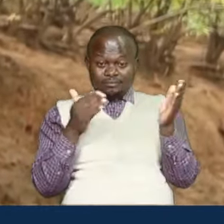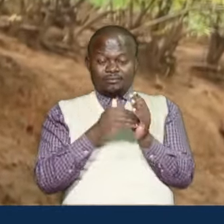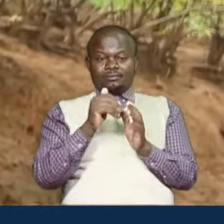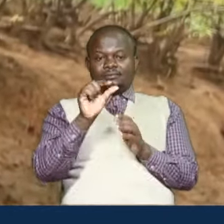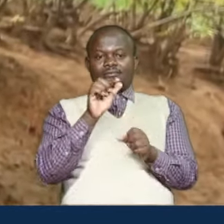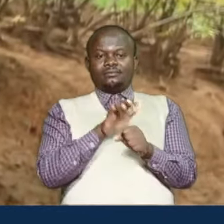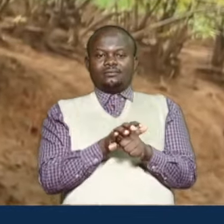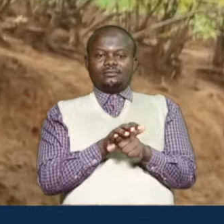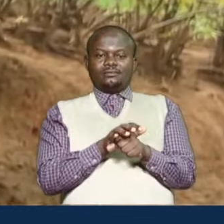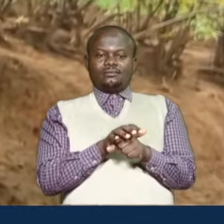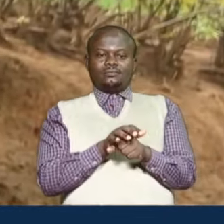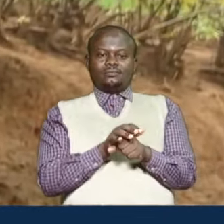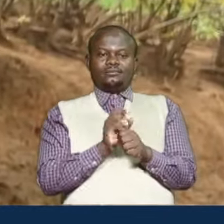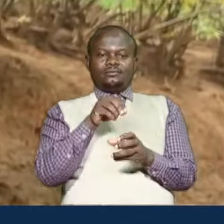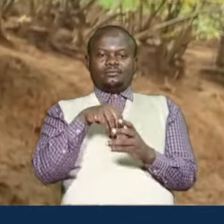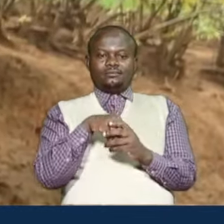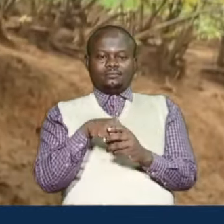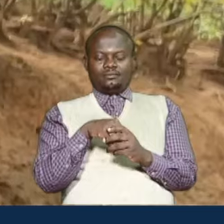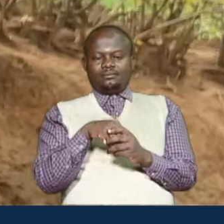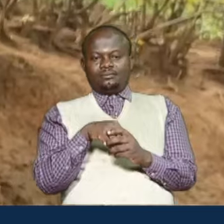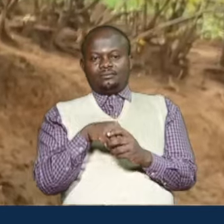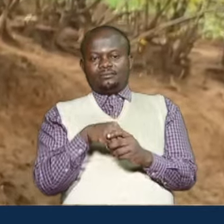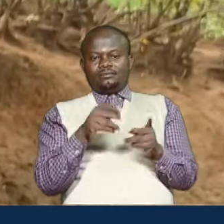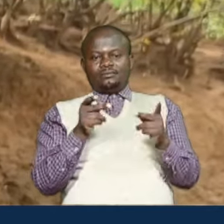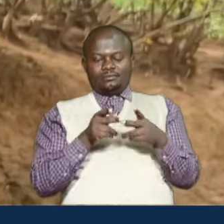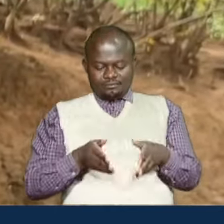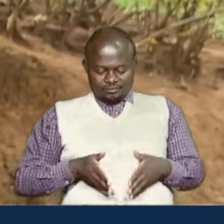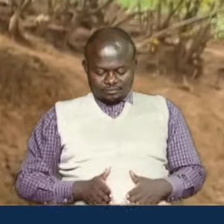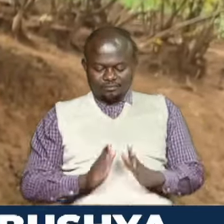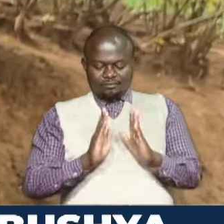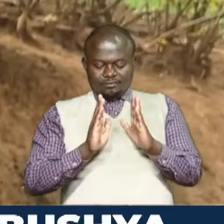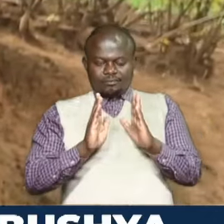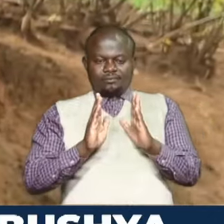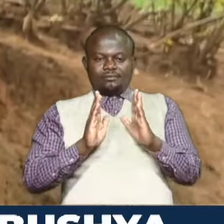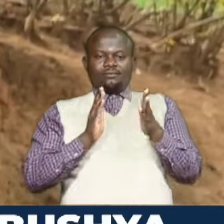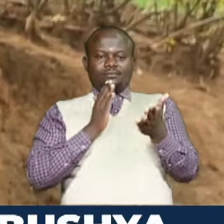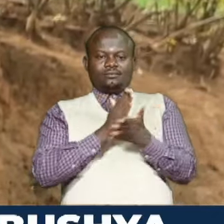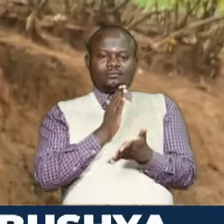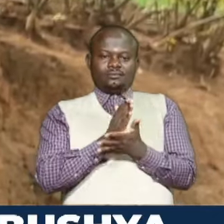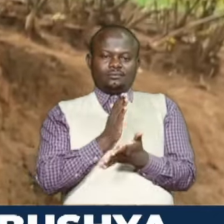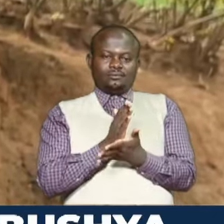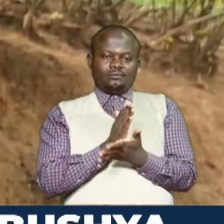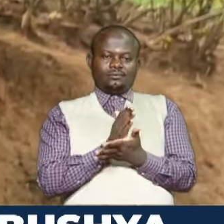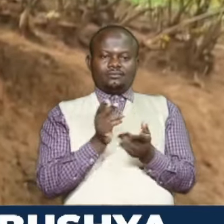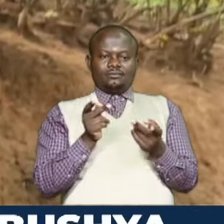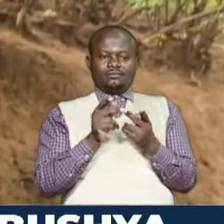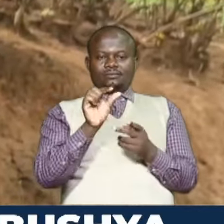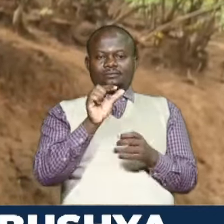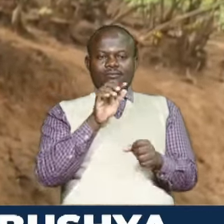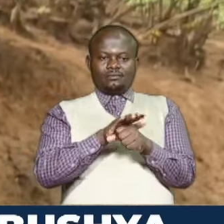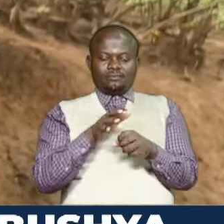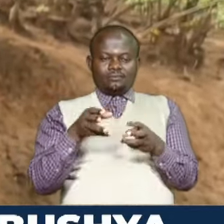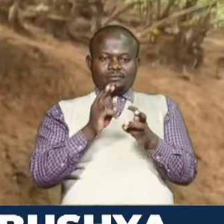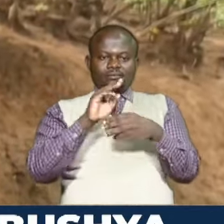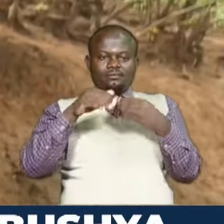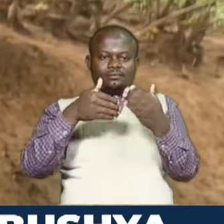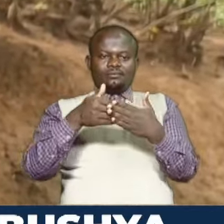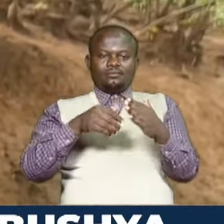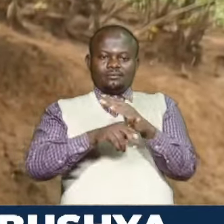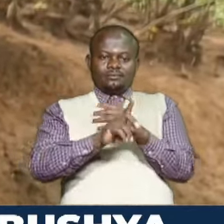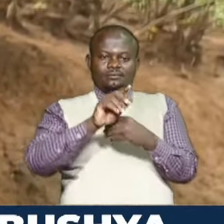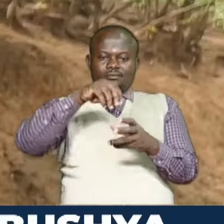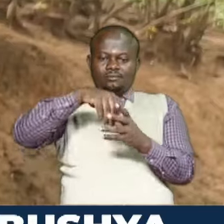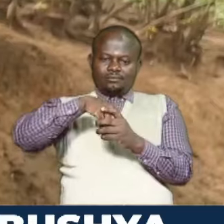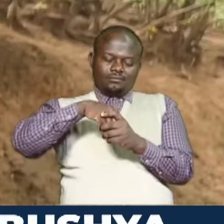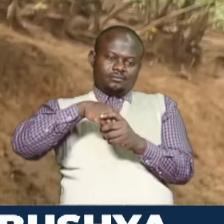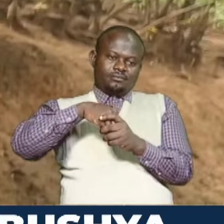nantoya hariho tubiye nka maternity naho babyariza kose pe ihato cyane kubyo nawo ni buryo bw'uwinjemo n'ubwo mwabona yuko